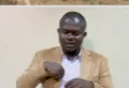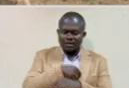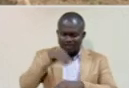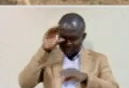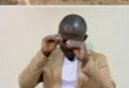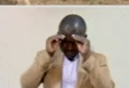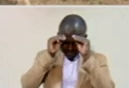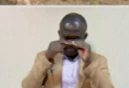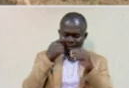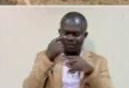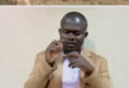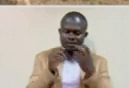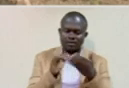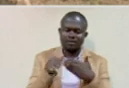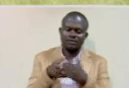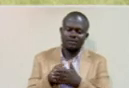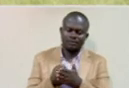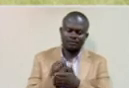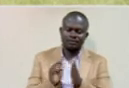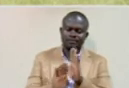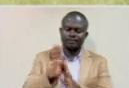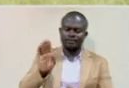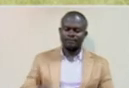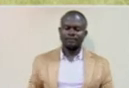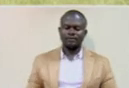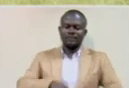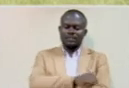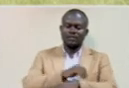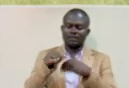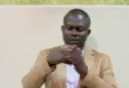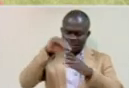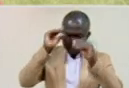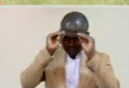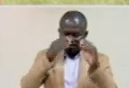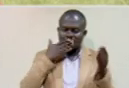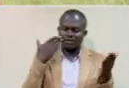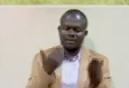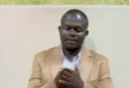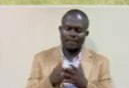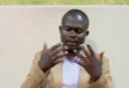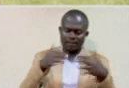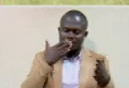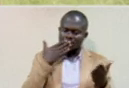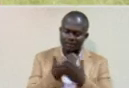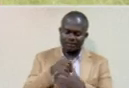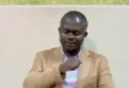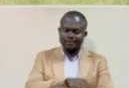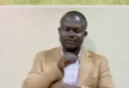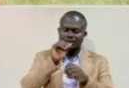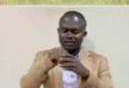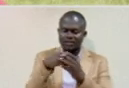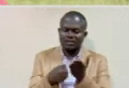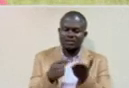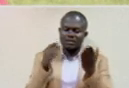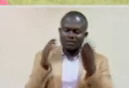bige, ugasanga birimo kuduteza imbere. Aya mashuri agiye gutuma abana bacu biga neza, bakarangiza neza amashuri batajya mu